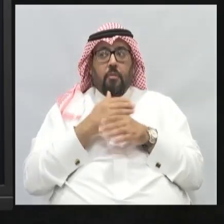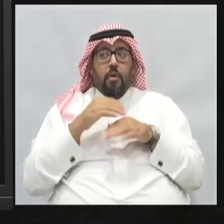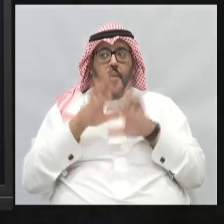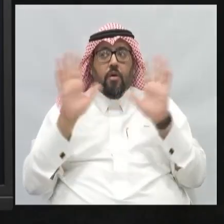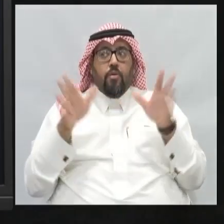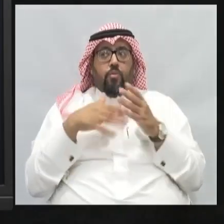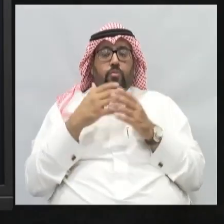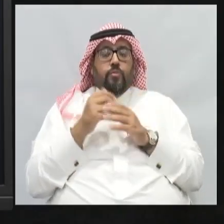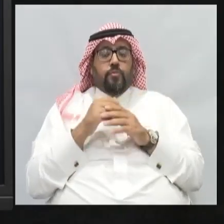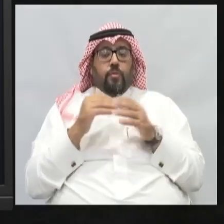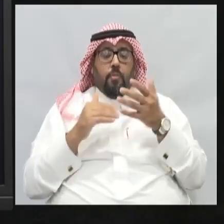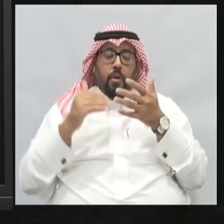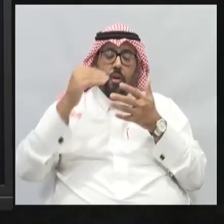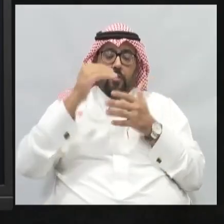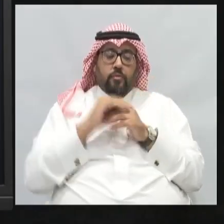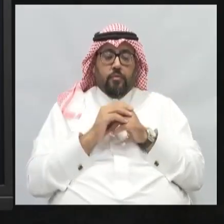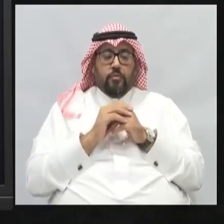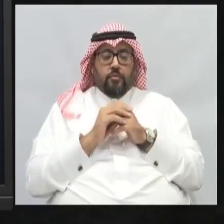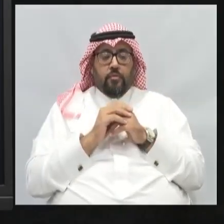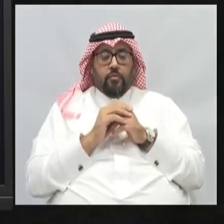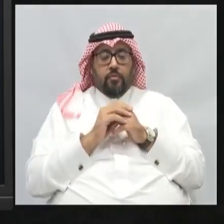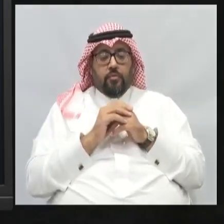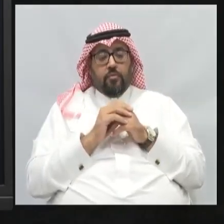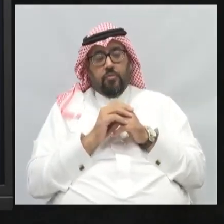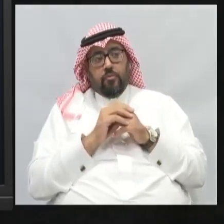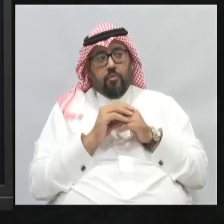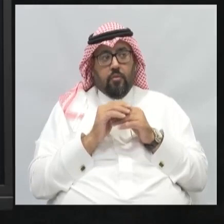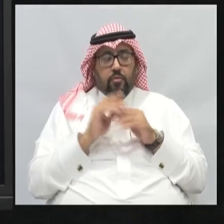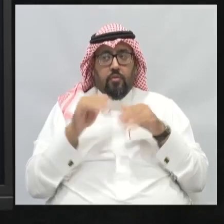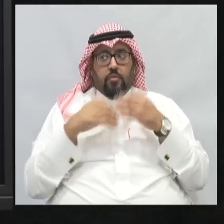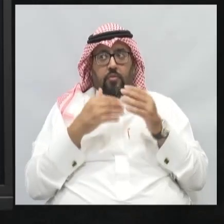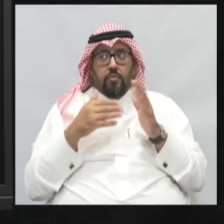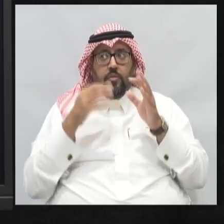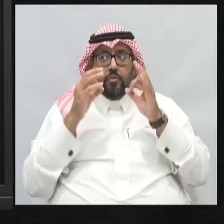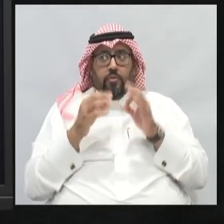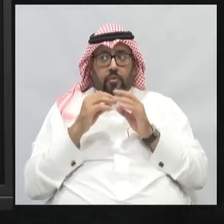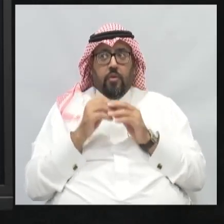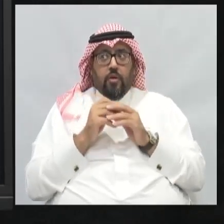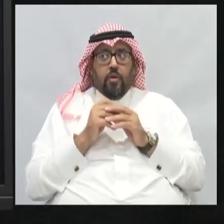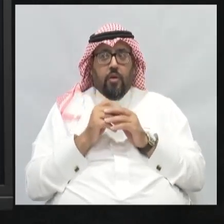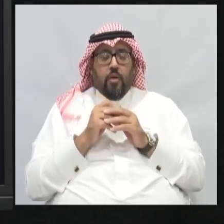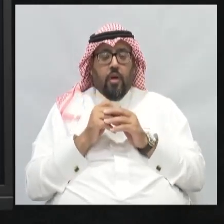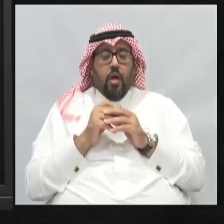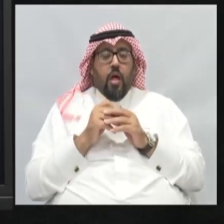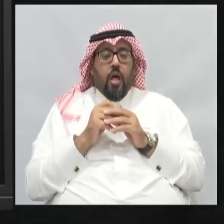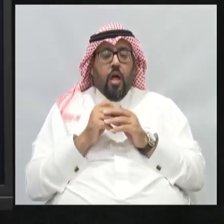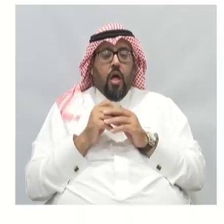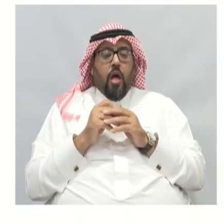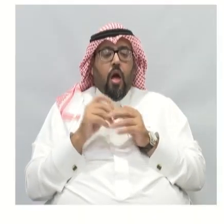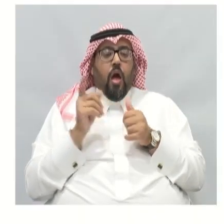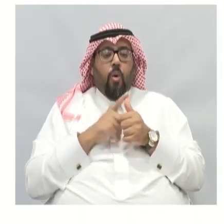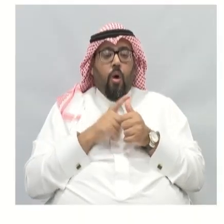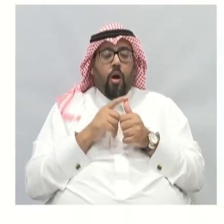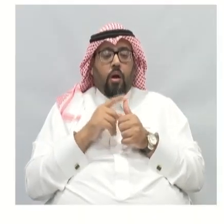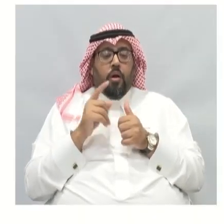واحداثها ومراحلها ونتائجها هنا او بعد نهايتها اصبحت الولايات اول